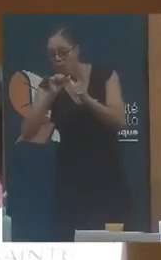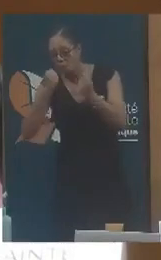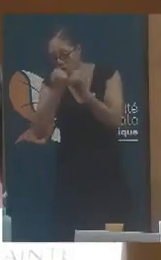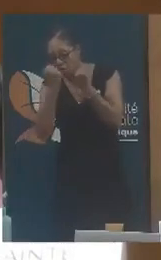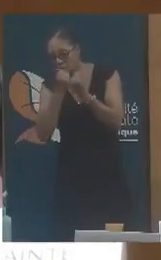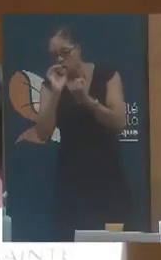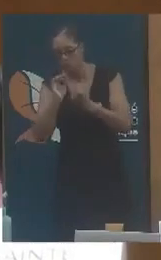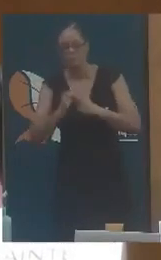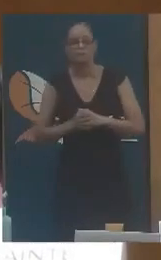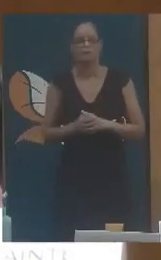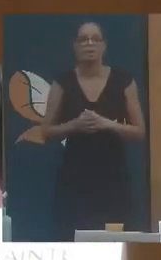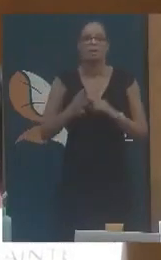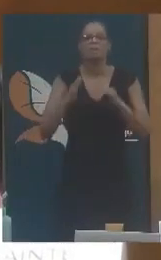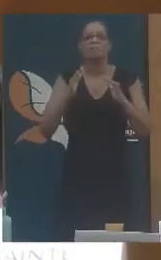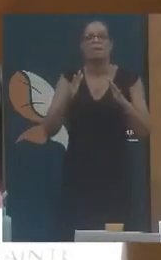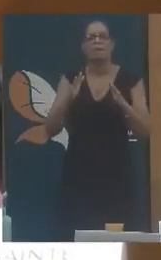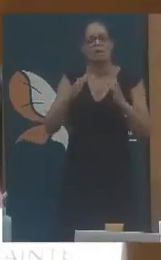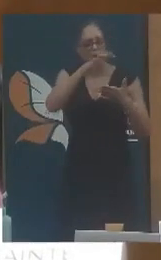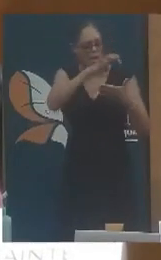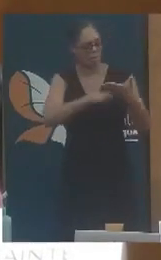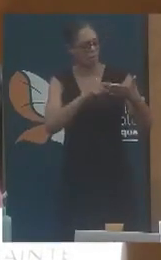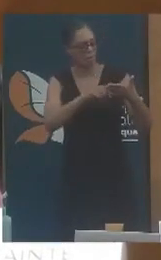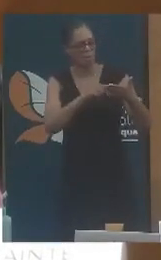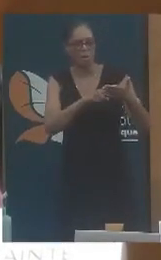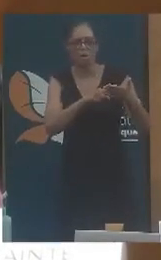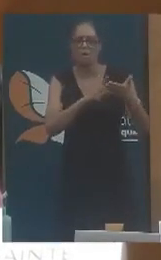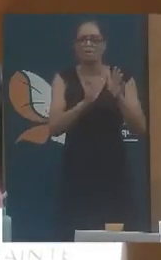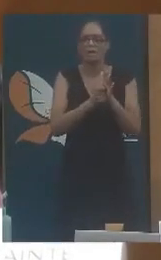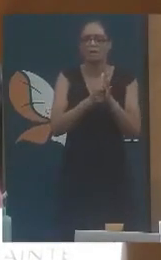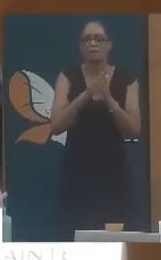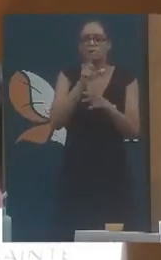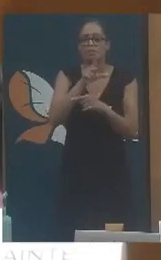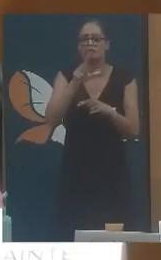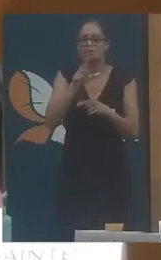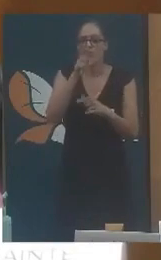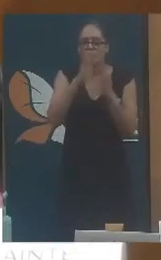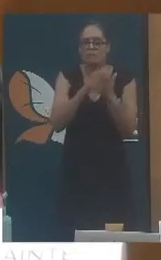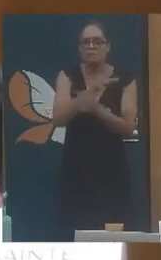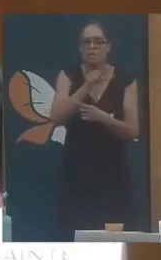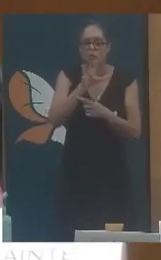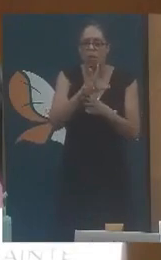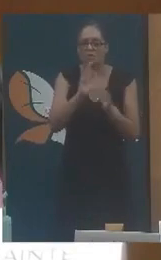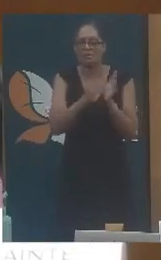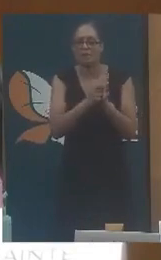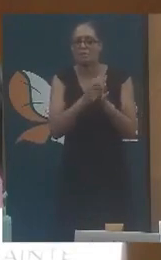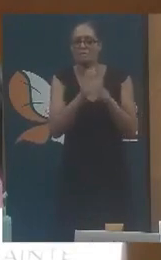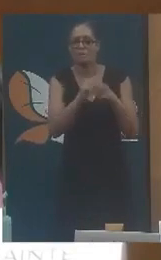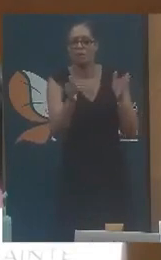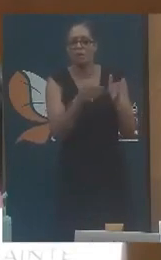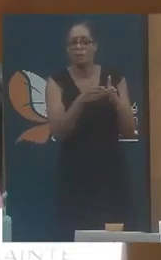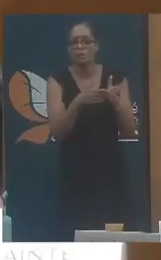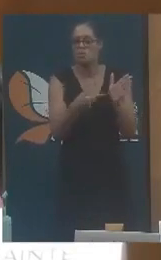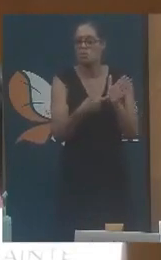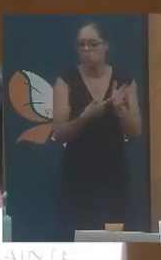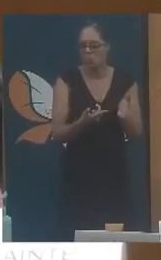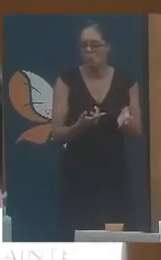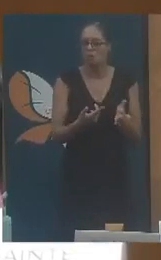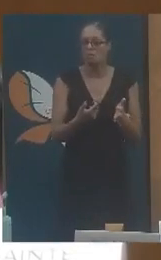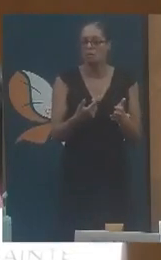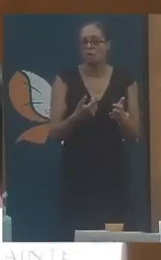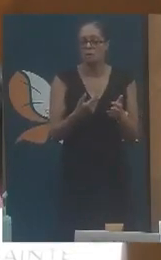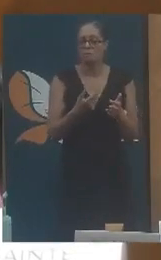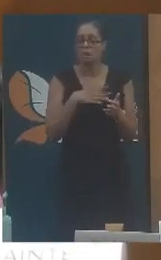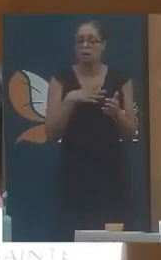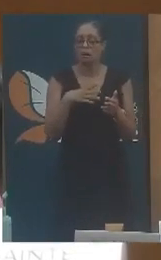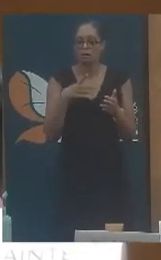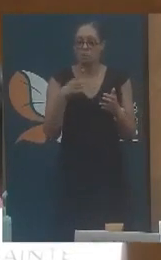rapport. À quelle date la demande a été faite pour 2023 ? Il est toujours demandé que l'on écrive la